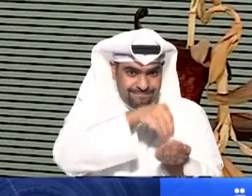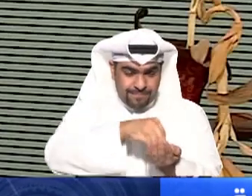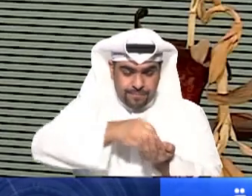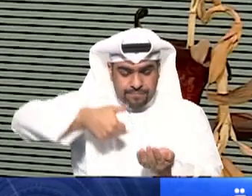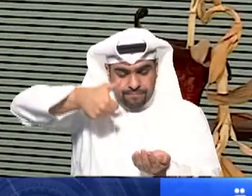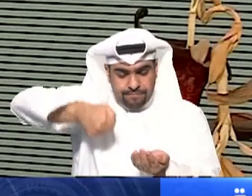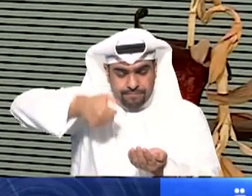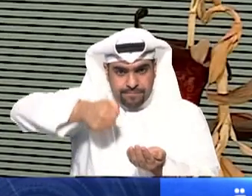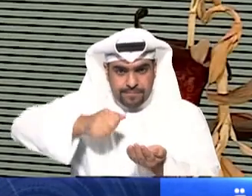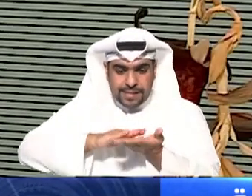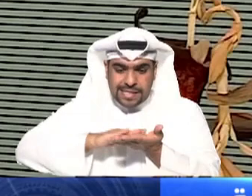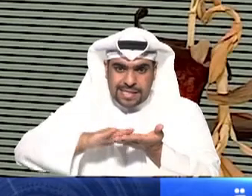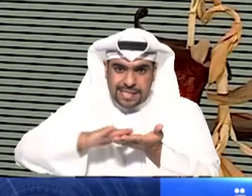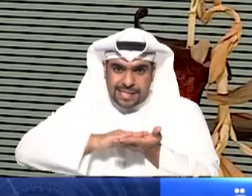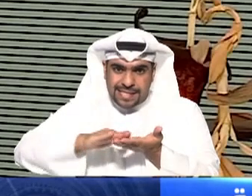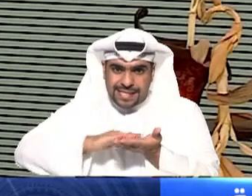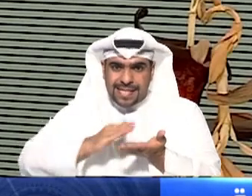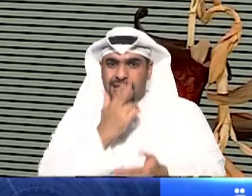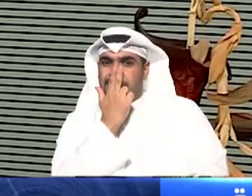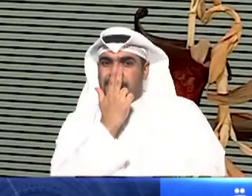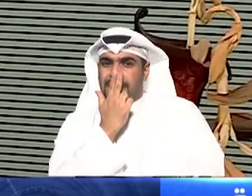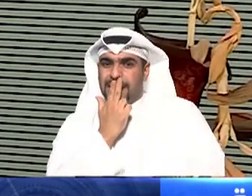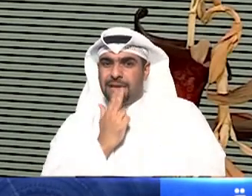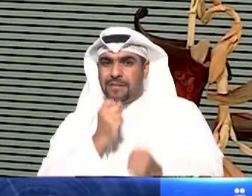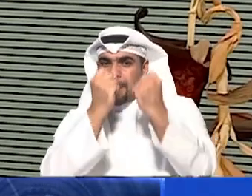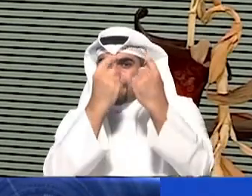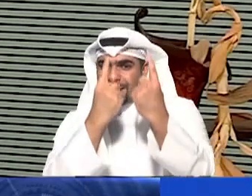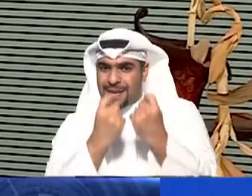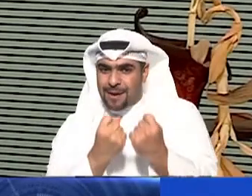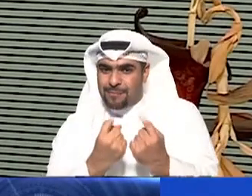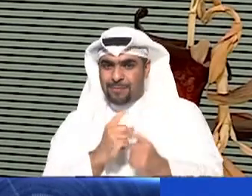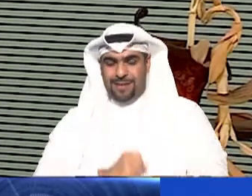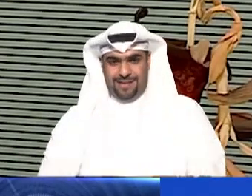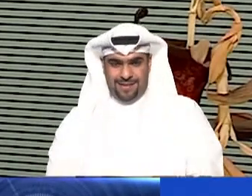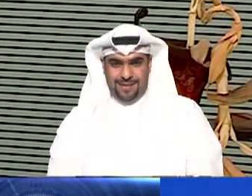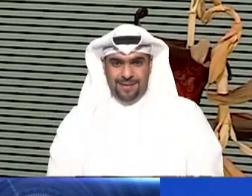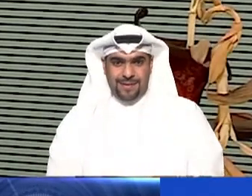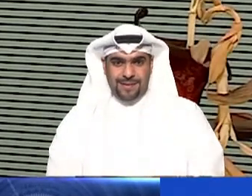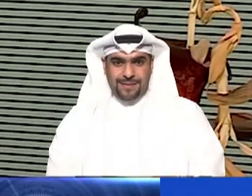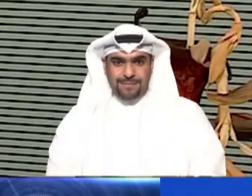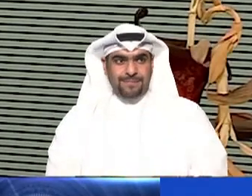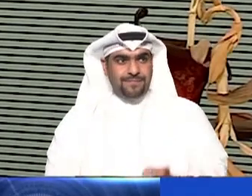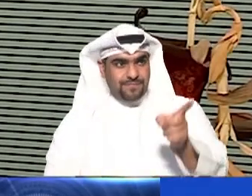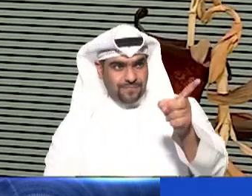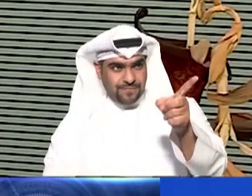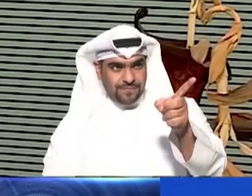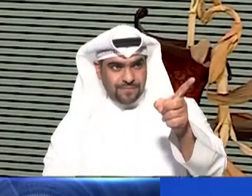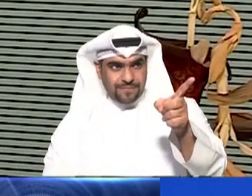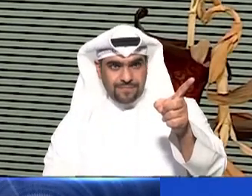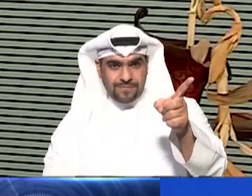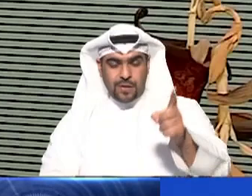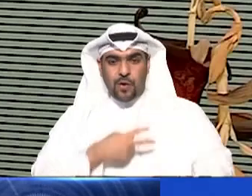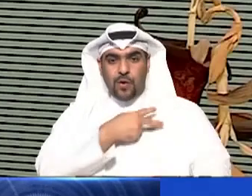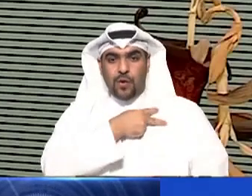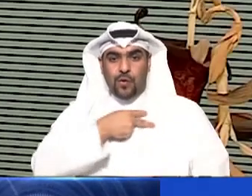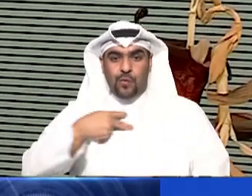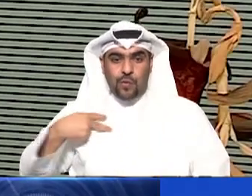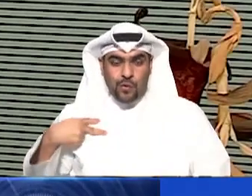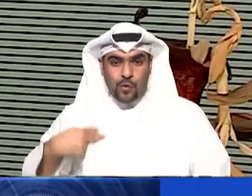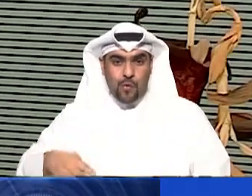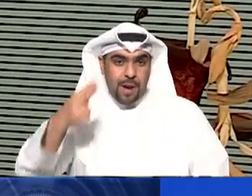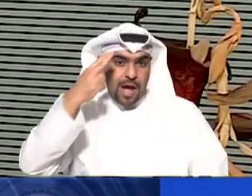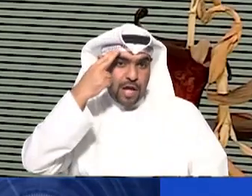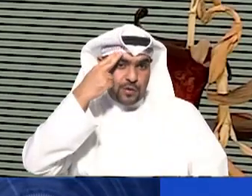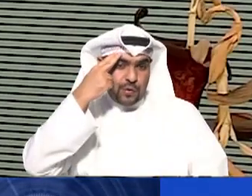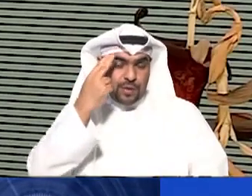العربية السعودية لديها الخبرة الكافية ولديها الخبرات التراكمية لإدارة الحشود في الحج، ومرت بتجارب سابقة خلال